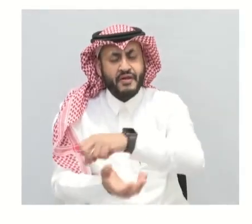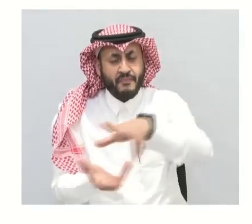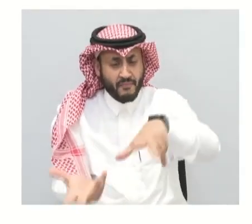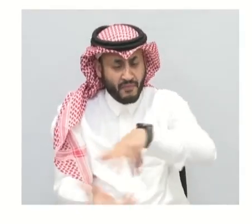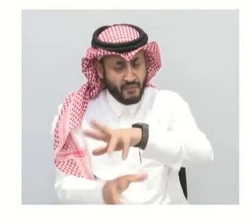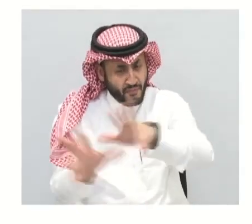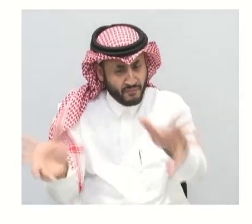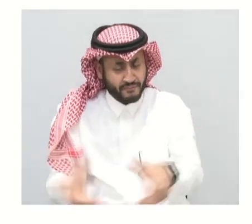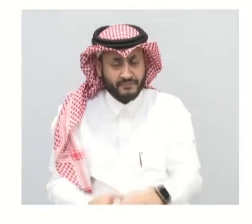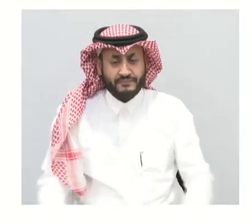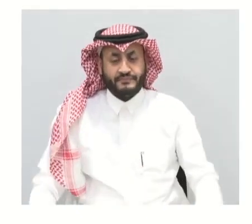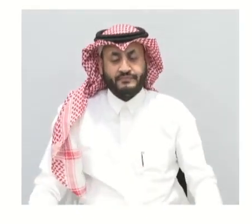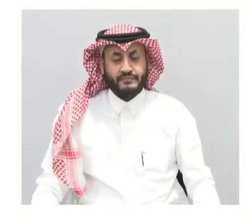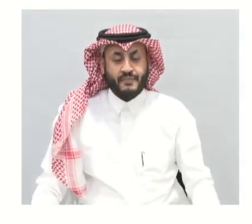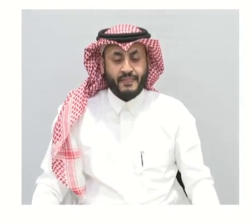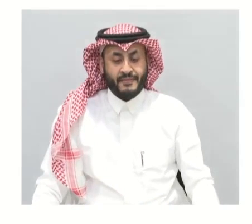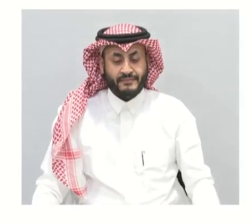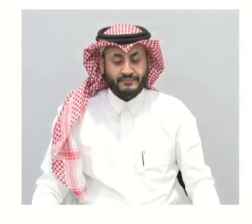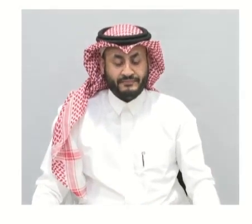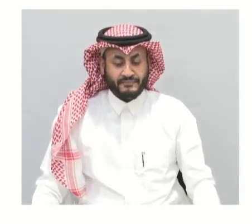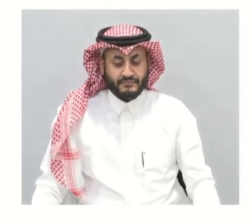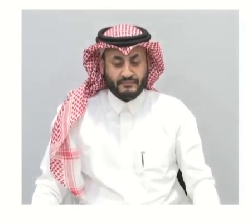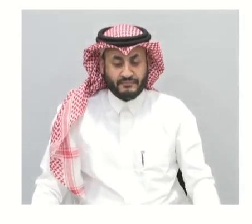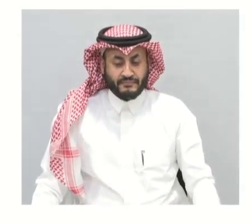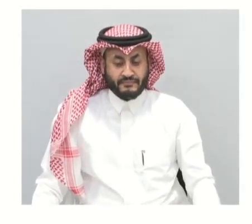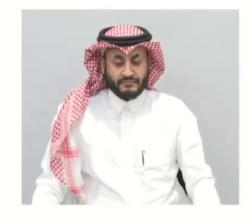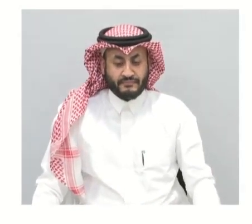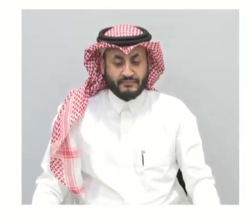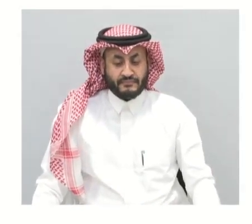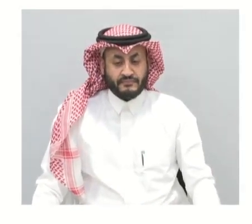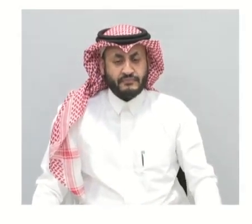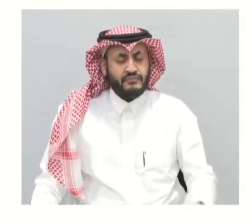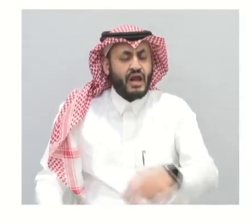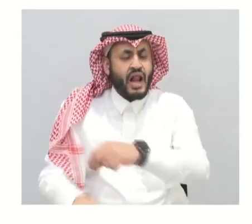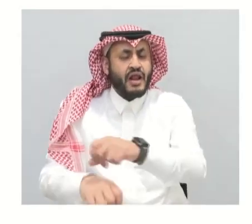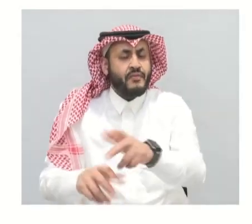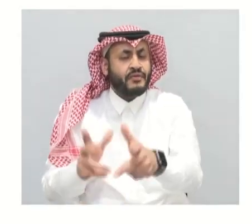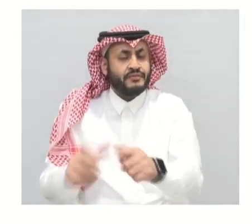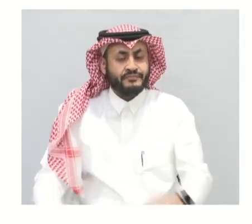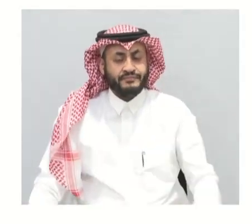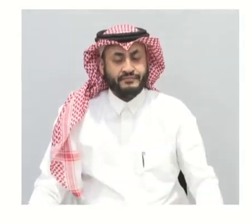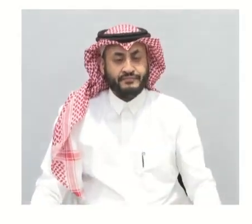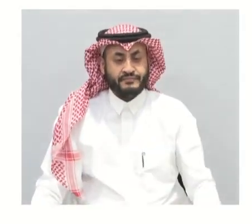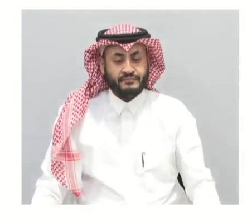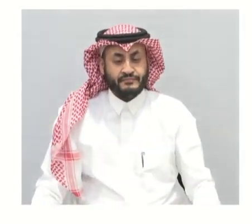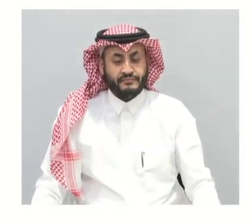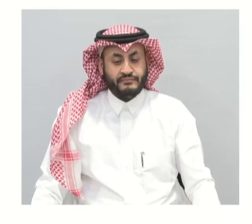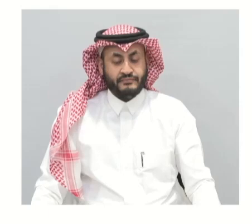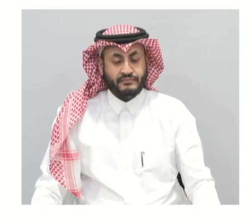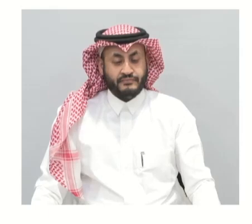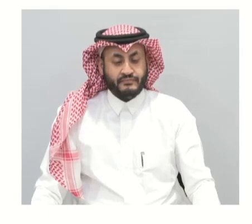التربه والعنايه بها اضافه الى ذلك تعرفنا على التربه وذكرنا بان هذه التربه